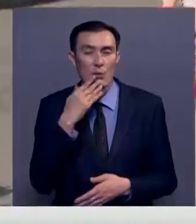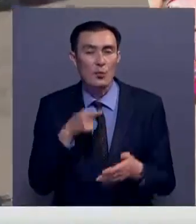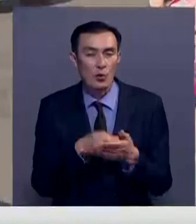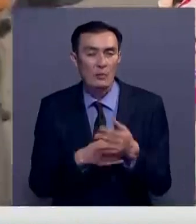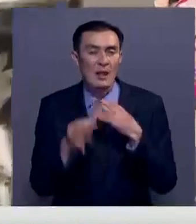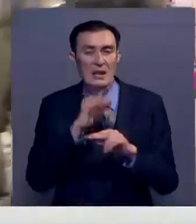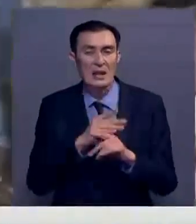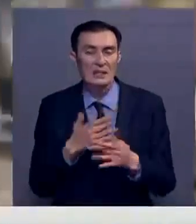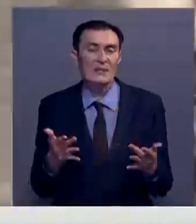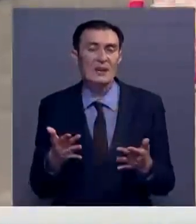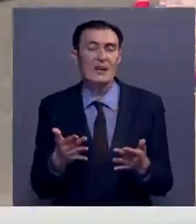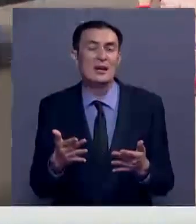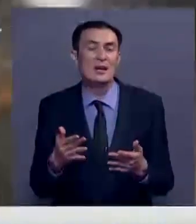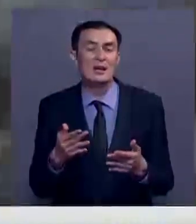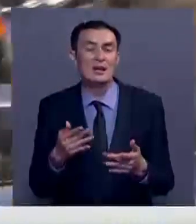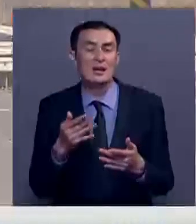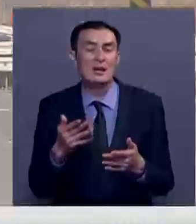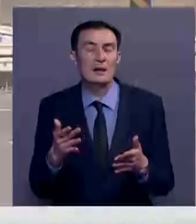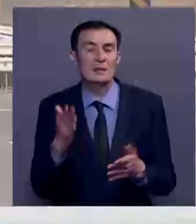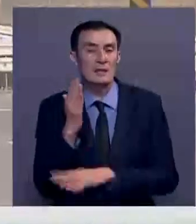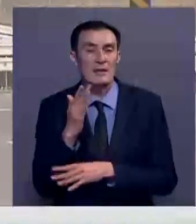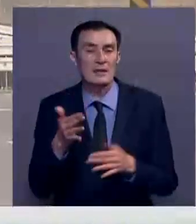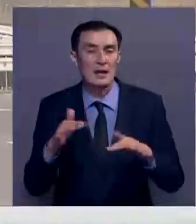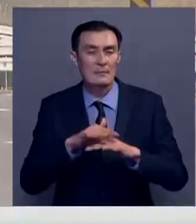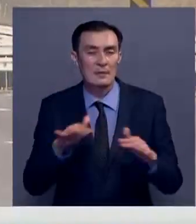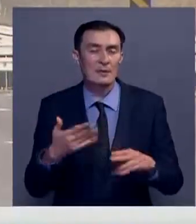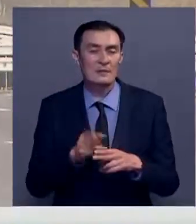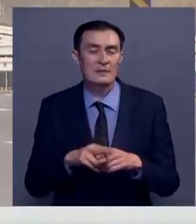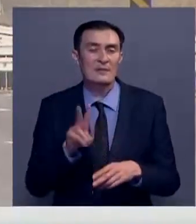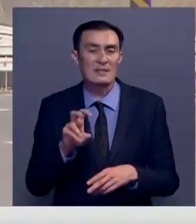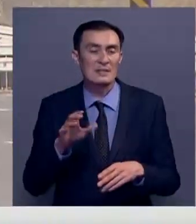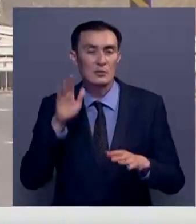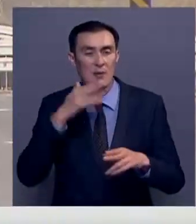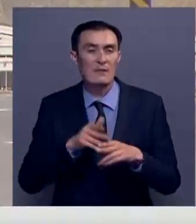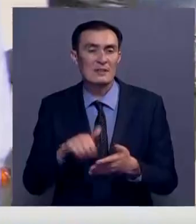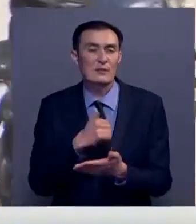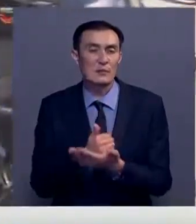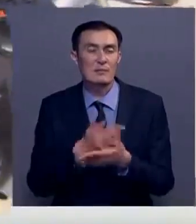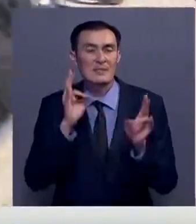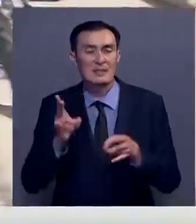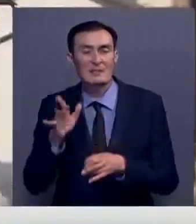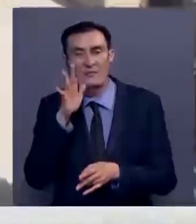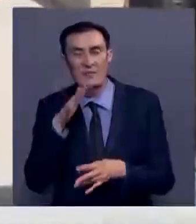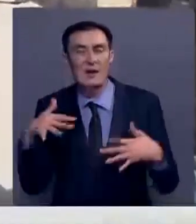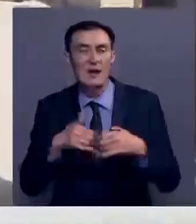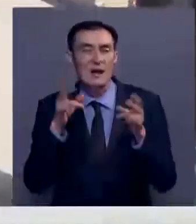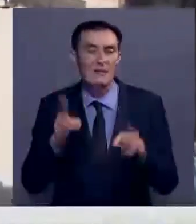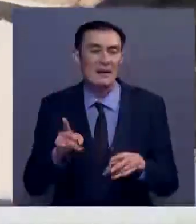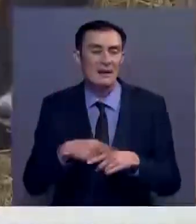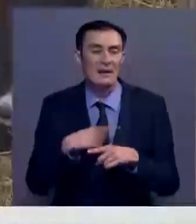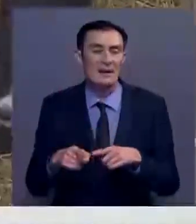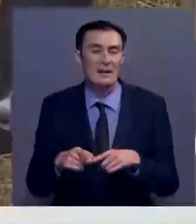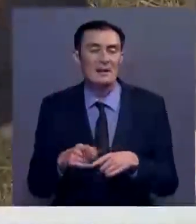лекарства жидкие паштеты и опилки здесь находятся около 200 собак в основном пострадавшие в дтп и от агрессии